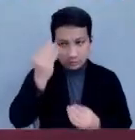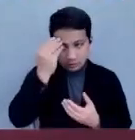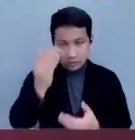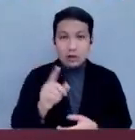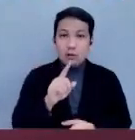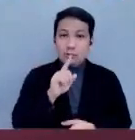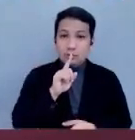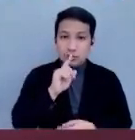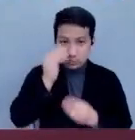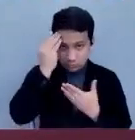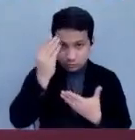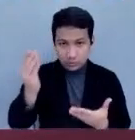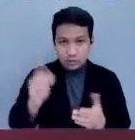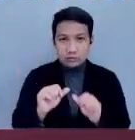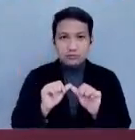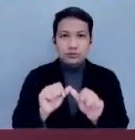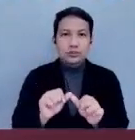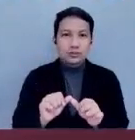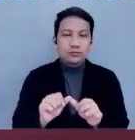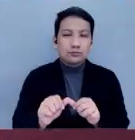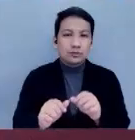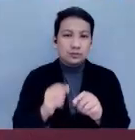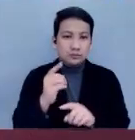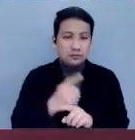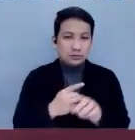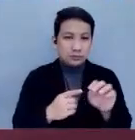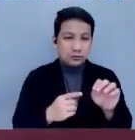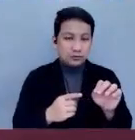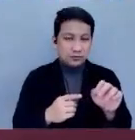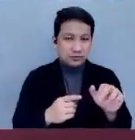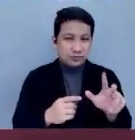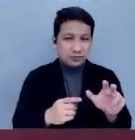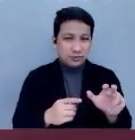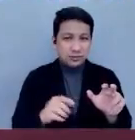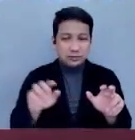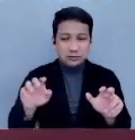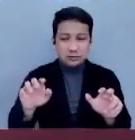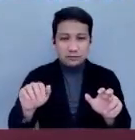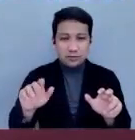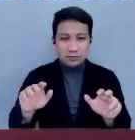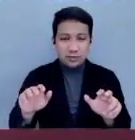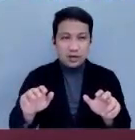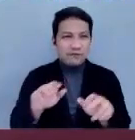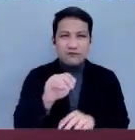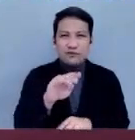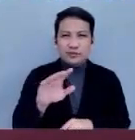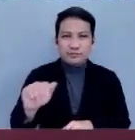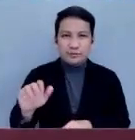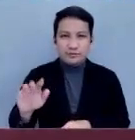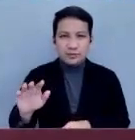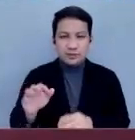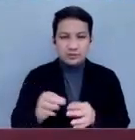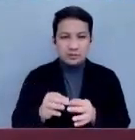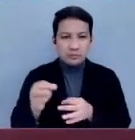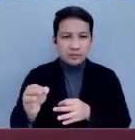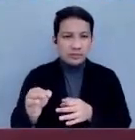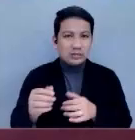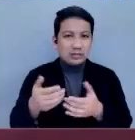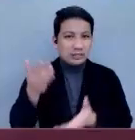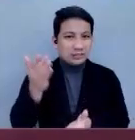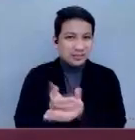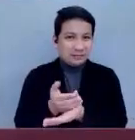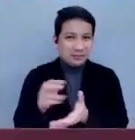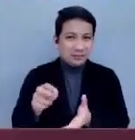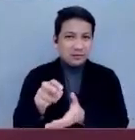December 14 at 15. Mariin din nilang kinukondena ang hindi pagbibigay ng extension sa consolidation ng mga